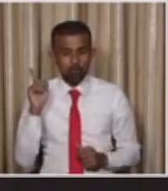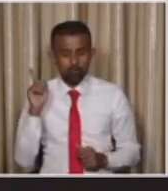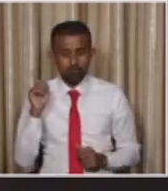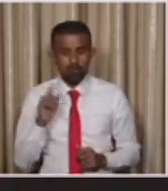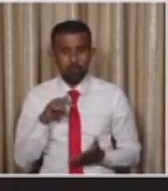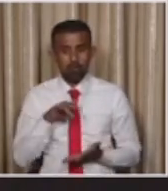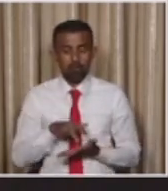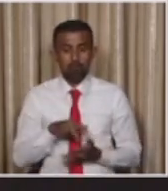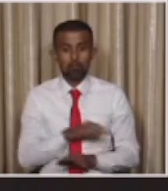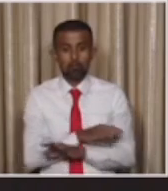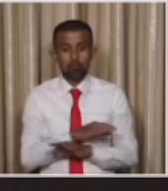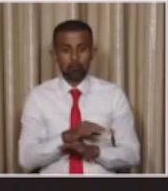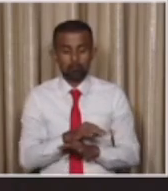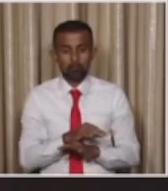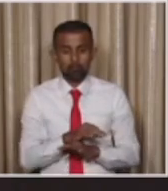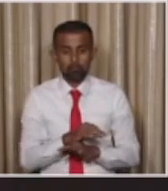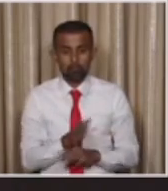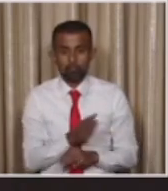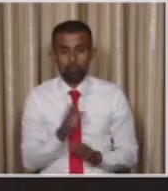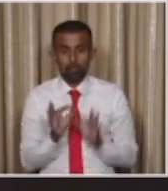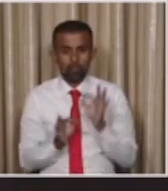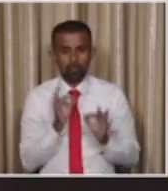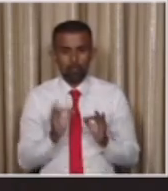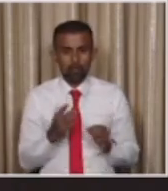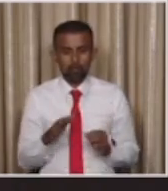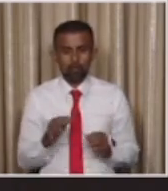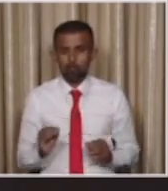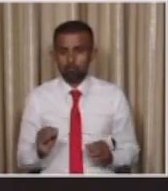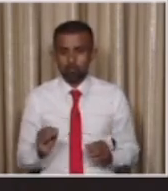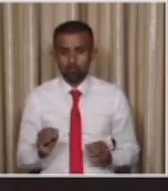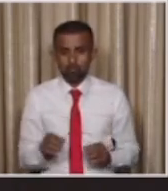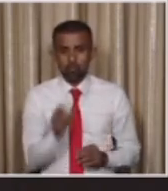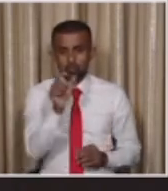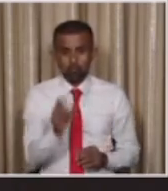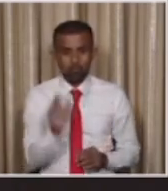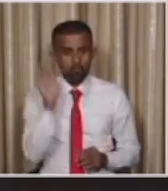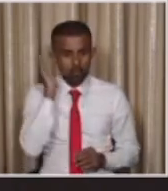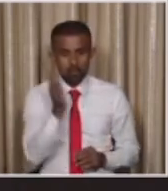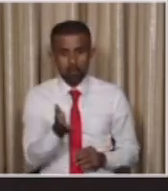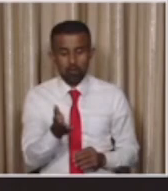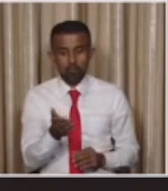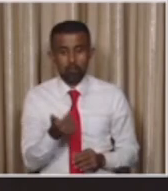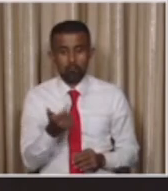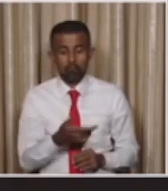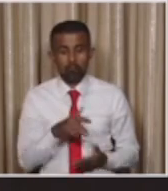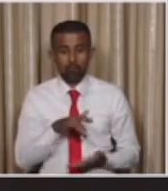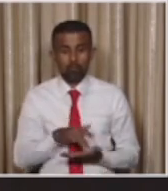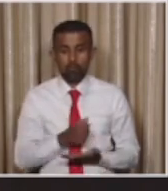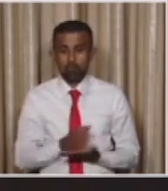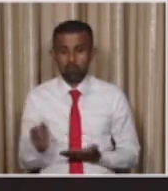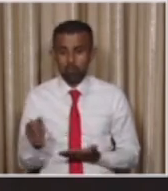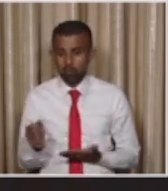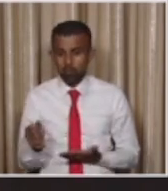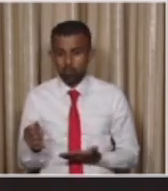නගර නිර්මාණ ශිල්පීන් අතර කතාබහක් ඇතිවලා තියෙනවා. හැබැයි ඔබතුමාගේ මම අහනවා, මේ ඓතිහාසික නගරය විනාශ